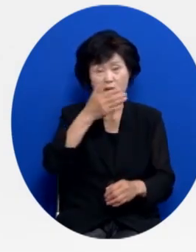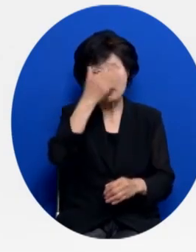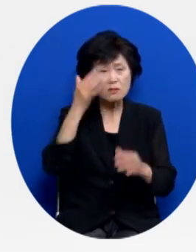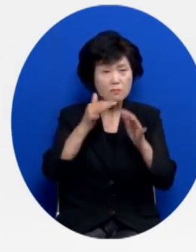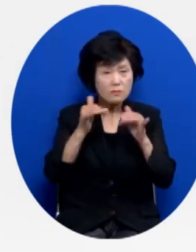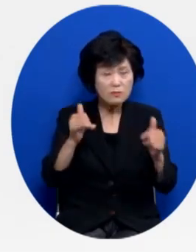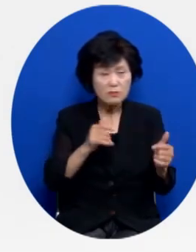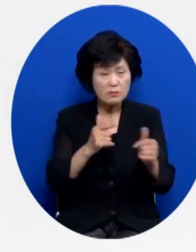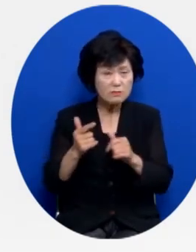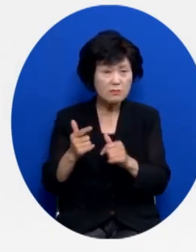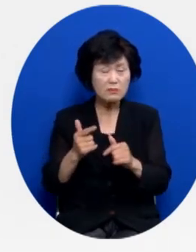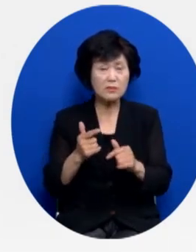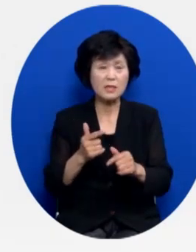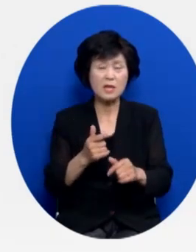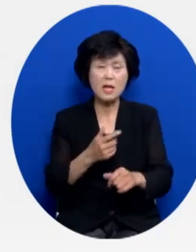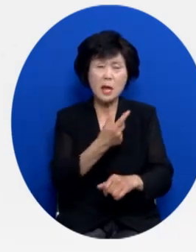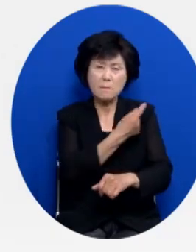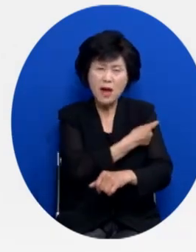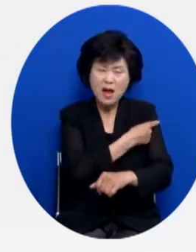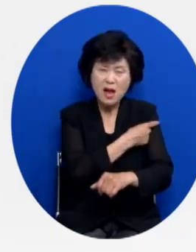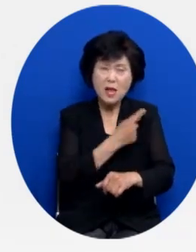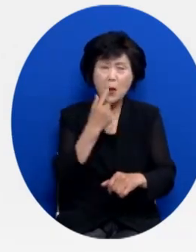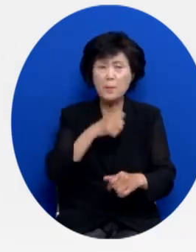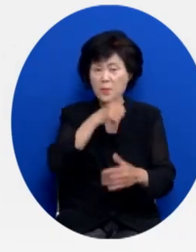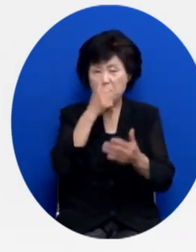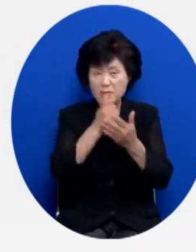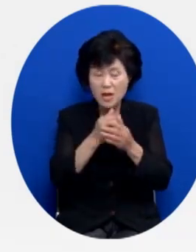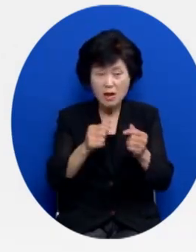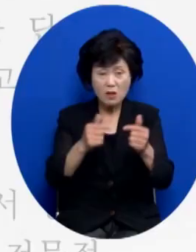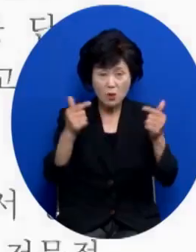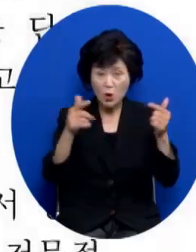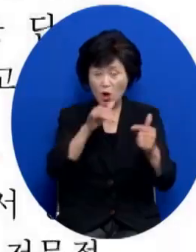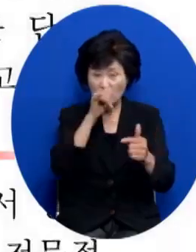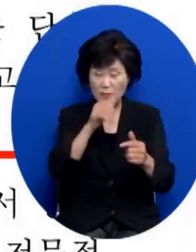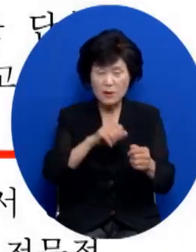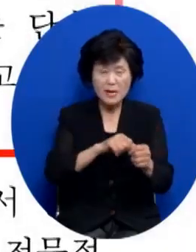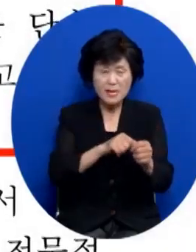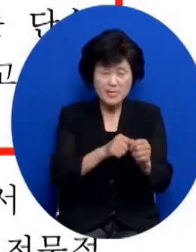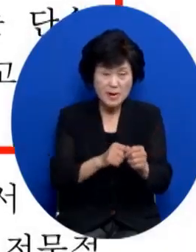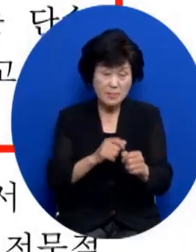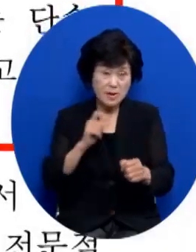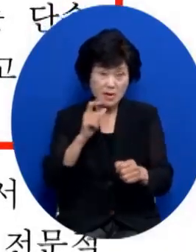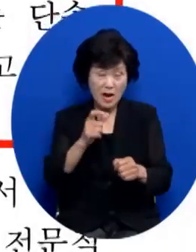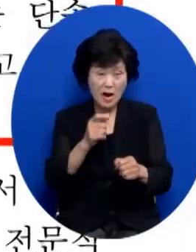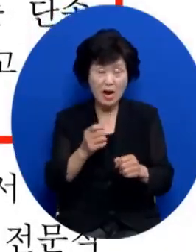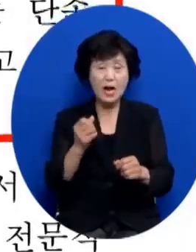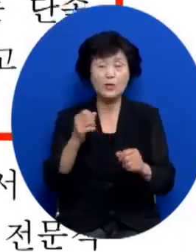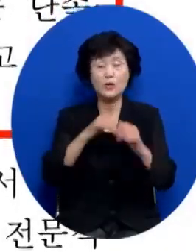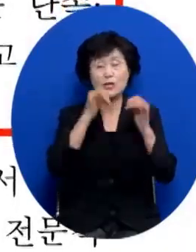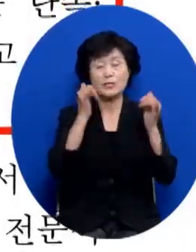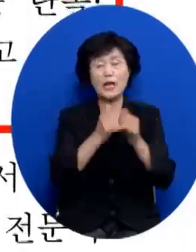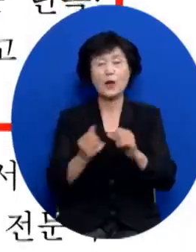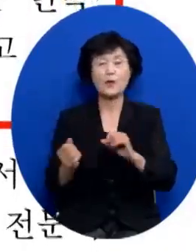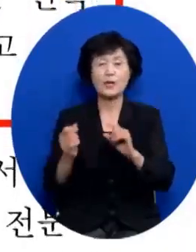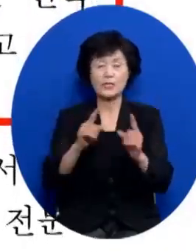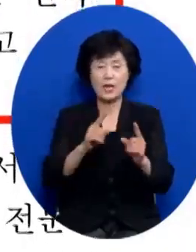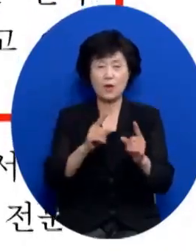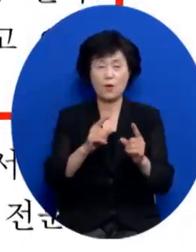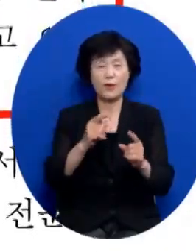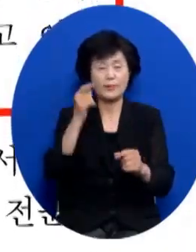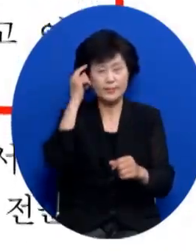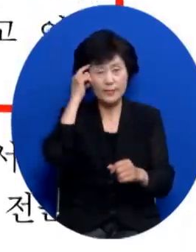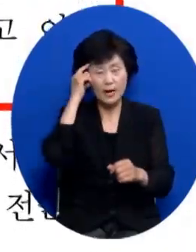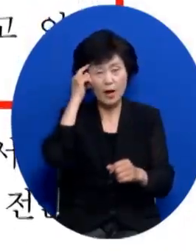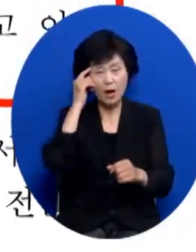마약 사범이 빠르게 증가하고 있다며 단속과 처벌 강화, 중독자의 사회 재활 지원의 중요성을 인식해 전문